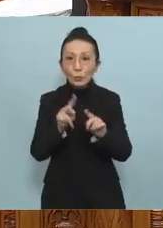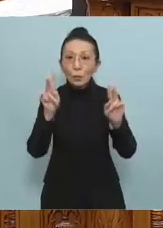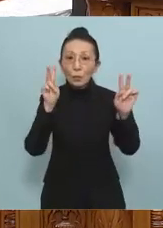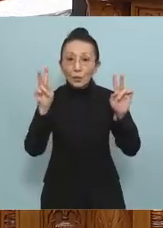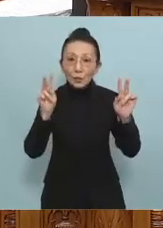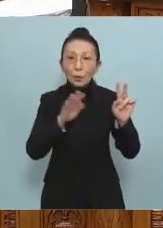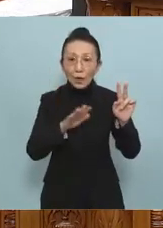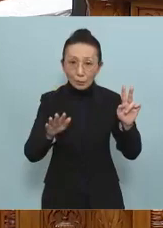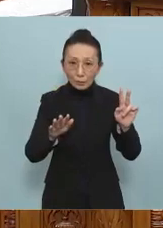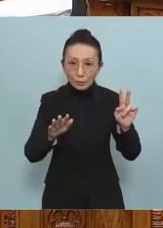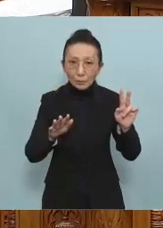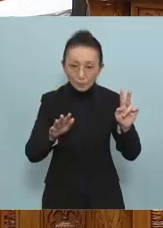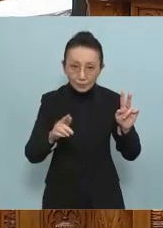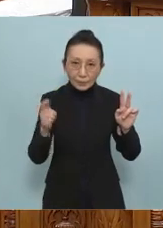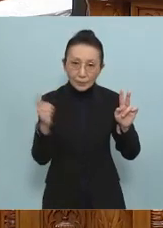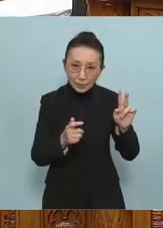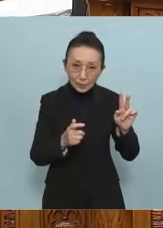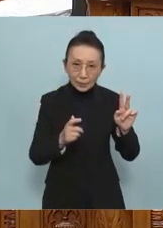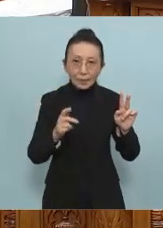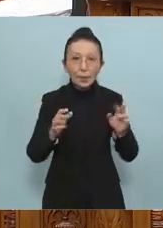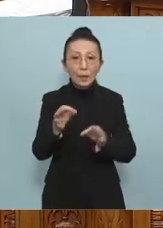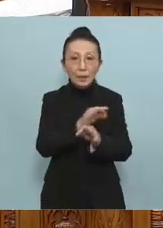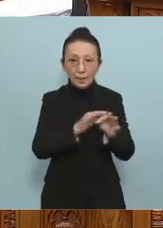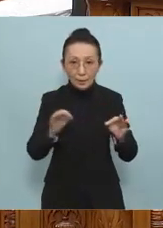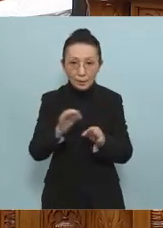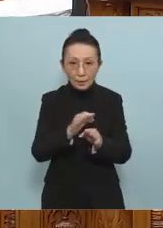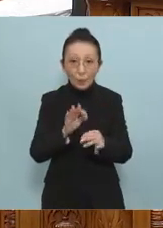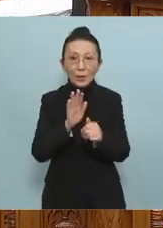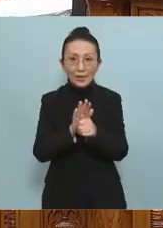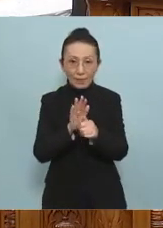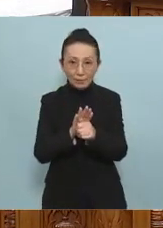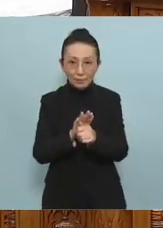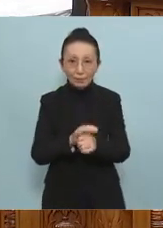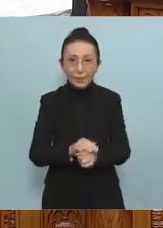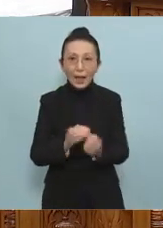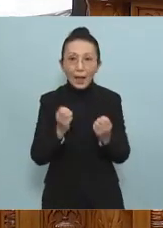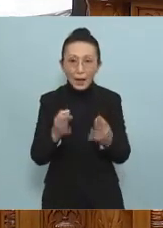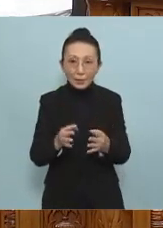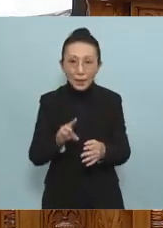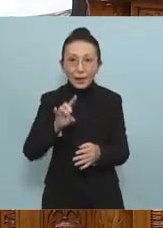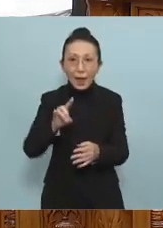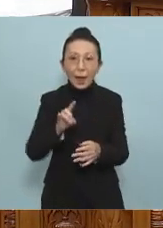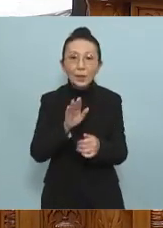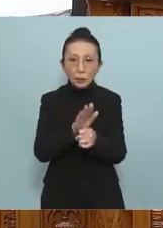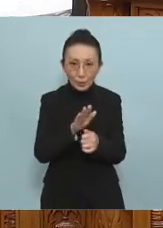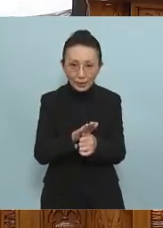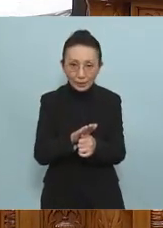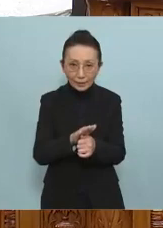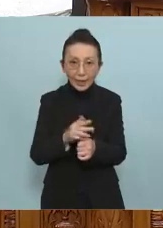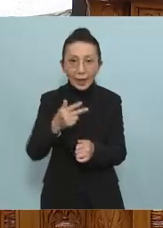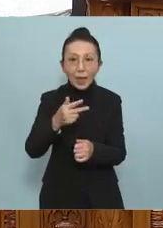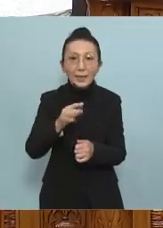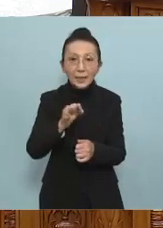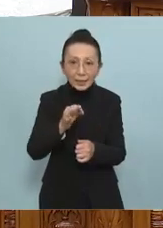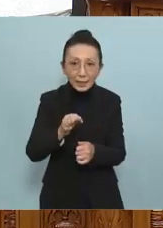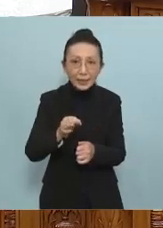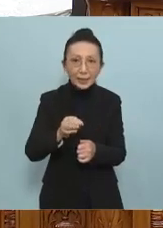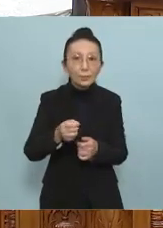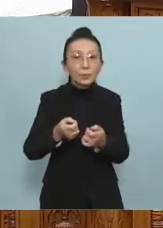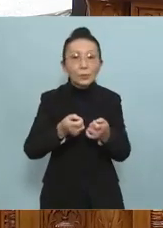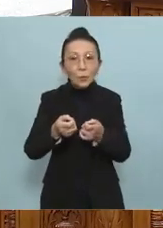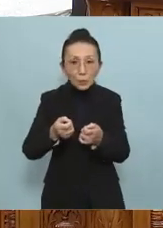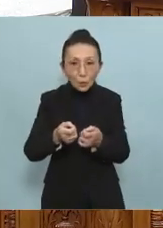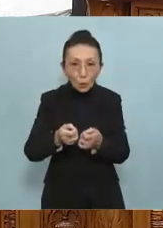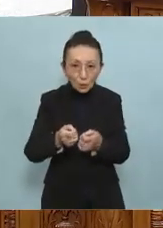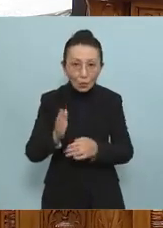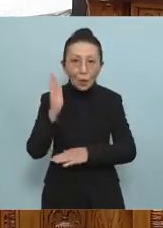事業継続を支援する観点から、新たな給付金や資金繰り支援等の施策を推進して